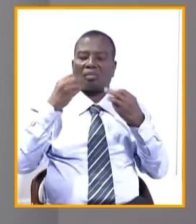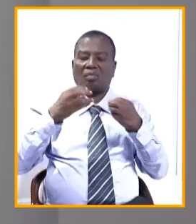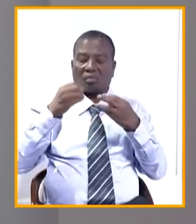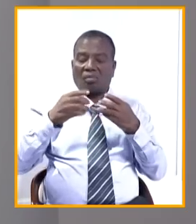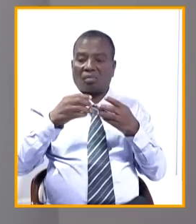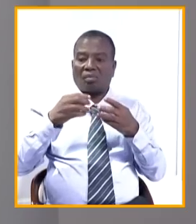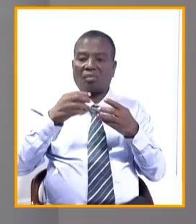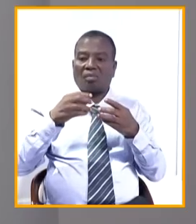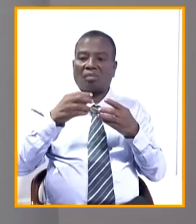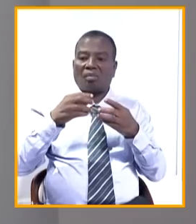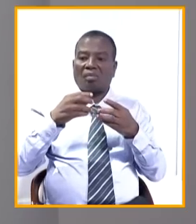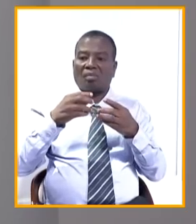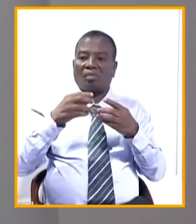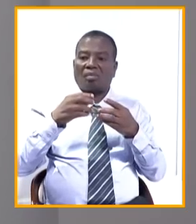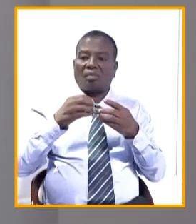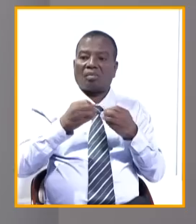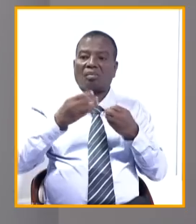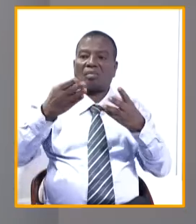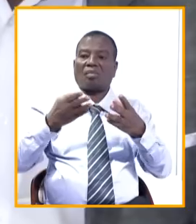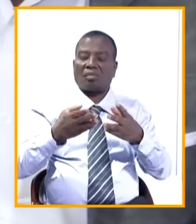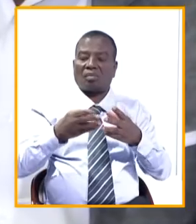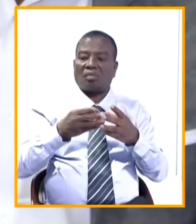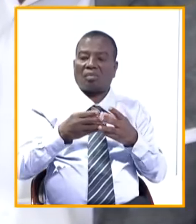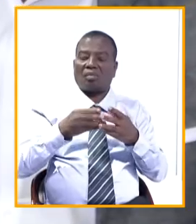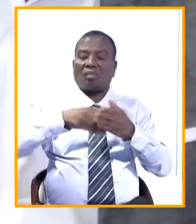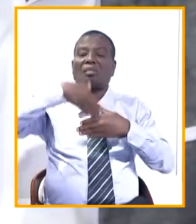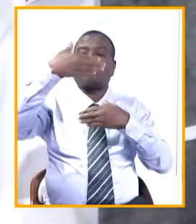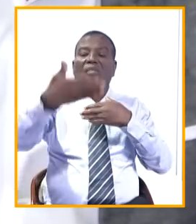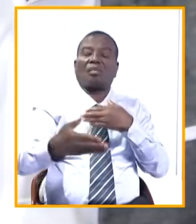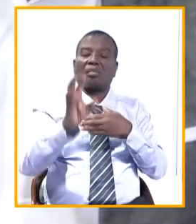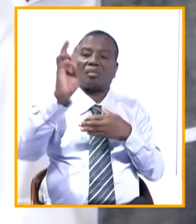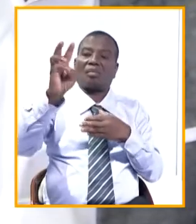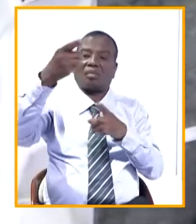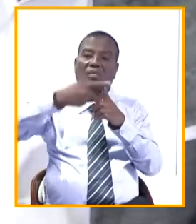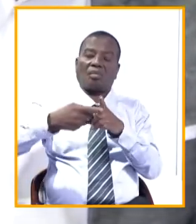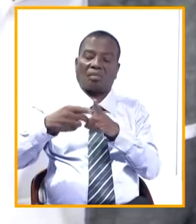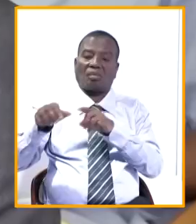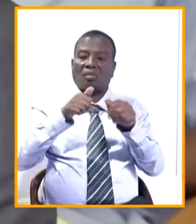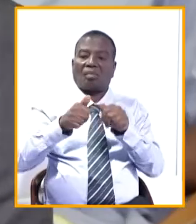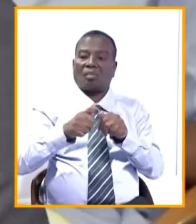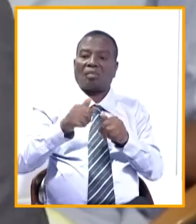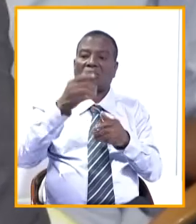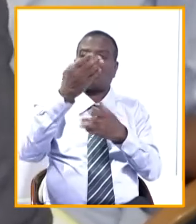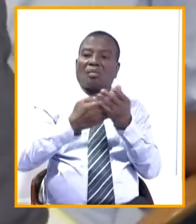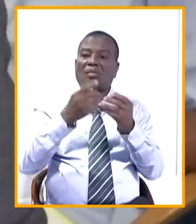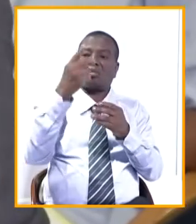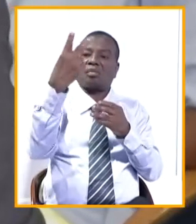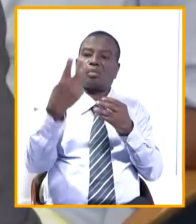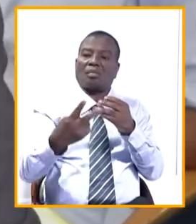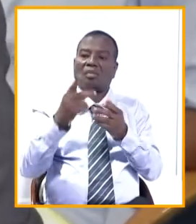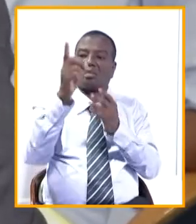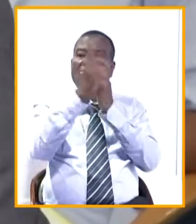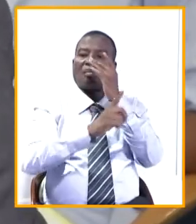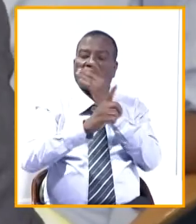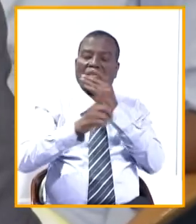recommandations susceptibles d'optimiser la dépense publique. Après 6 mois d'exécution, plus de la moitié des départements ministériels